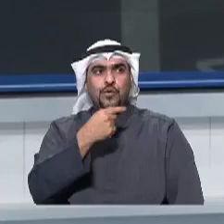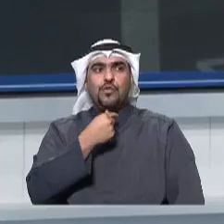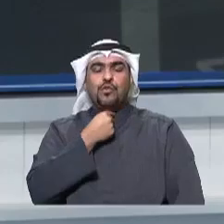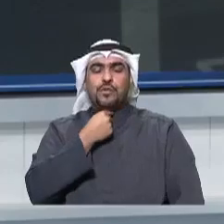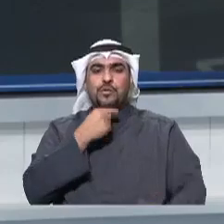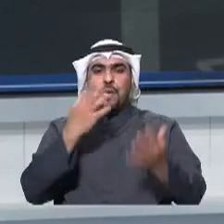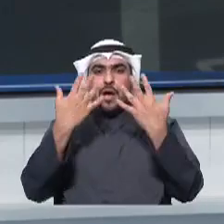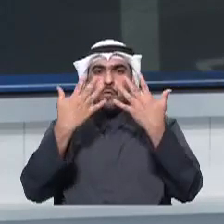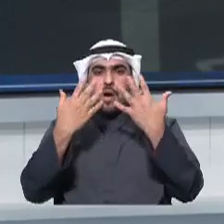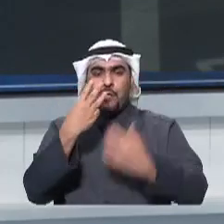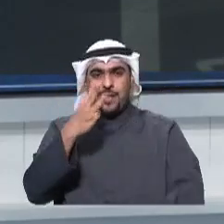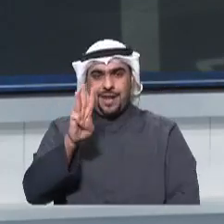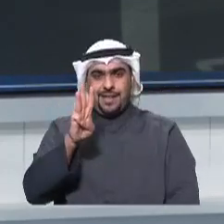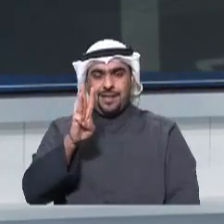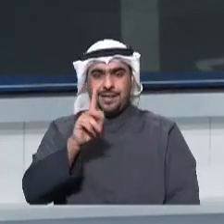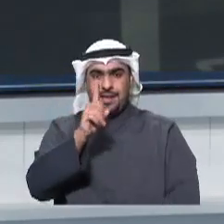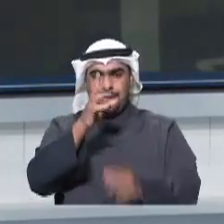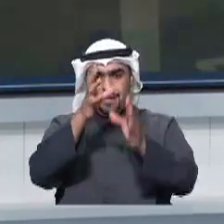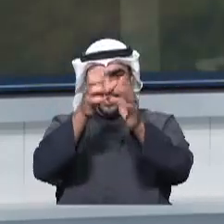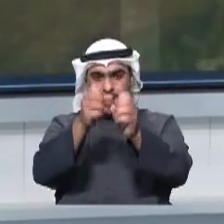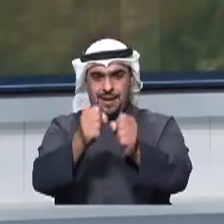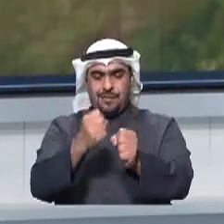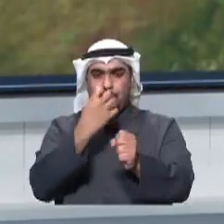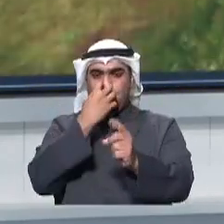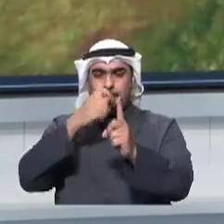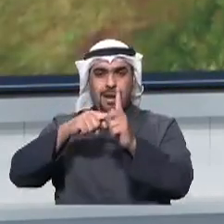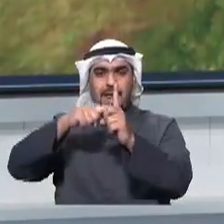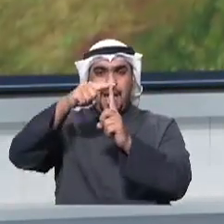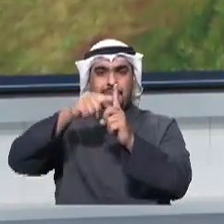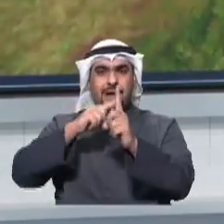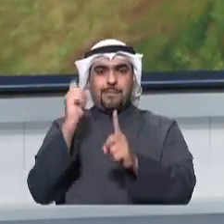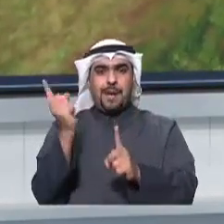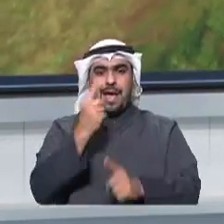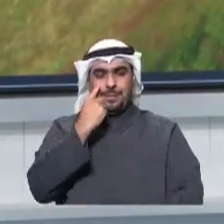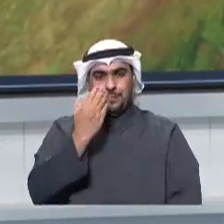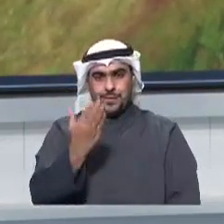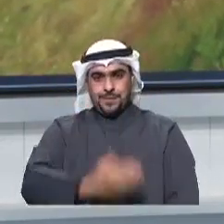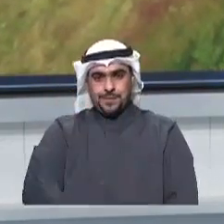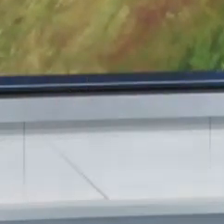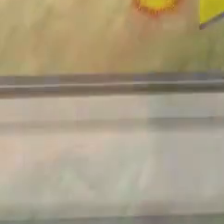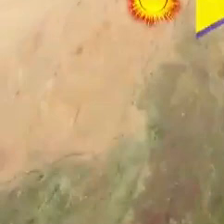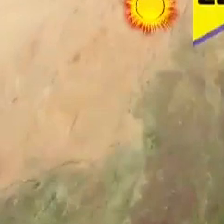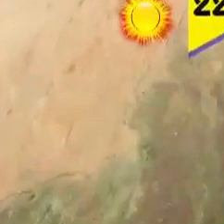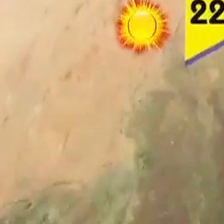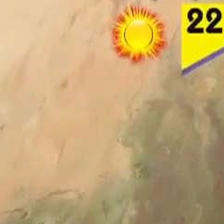بالساعة. تنتهي نشرتنا الجوية، عودة للزملاء بعد درجات الحرارة والطقس المتوقع حول العالم.